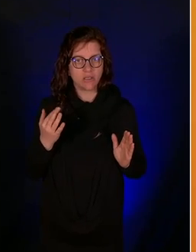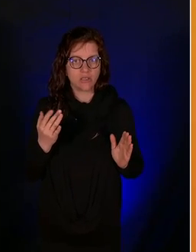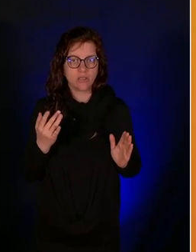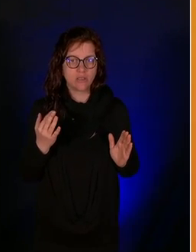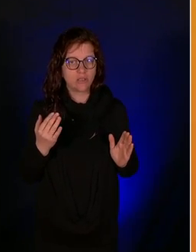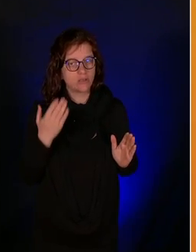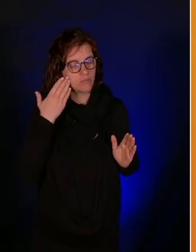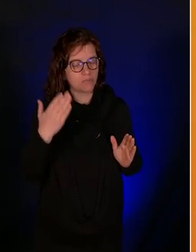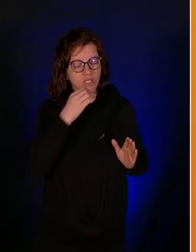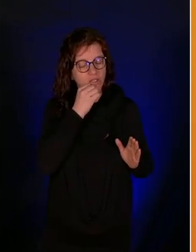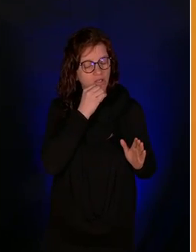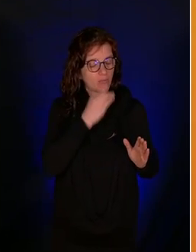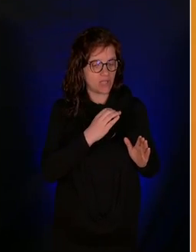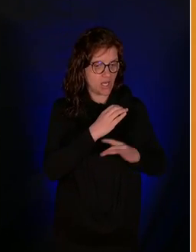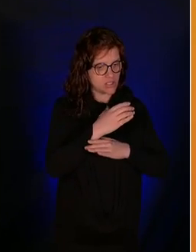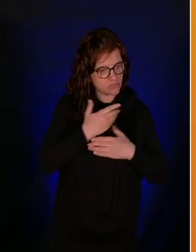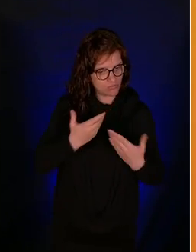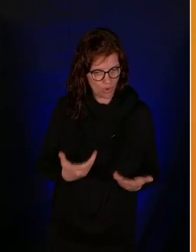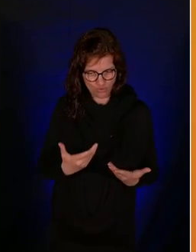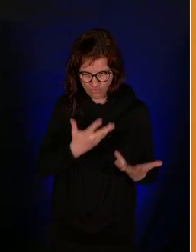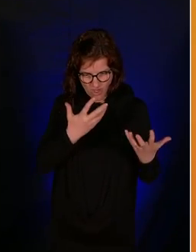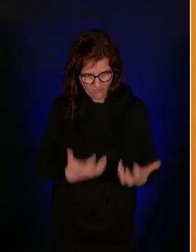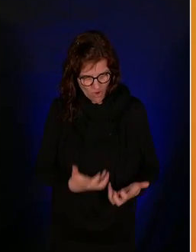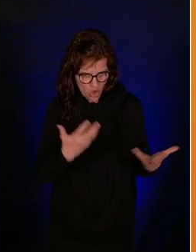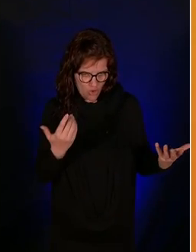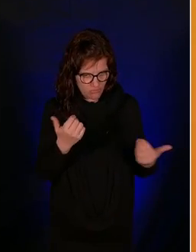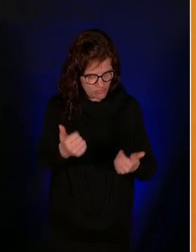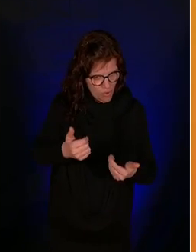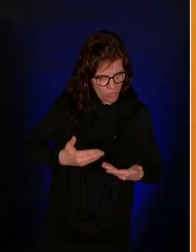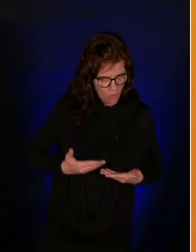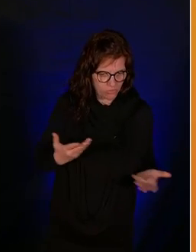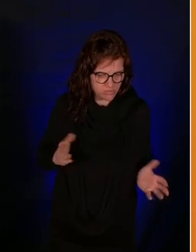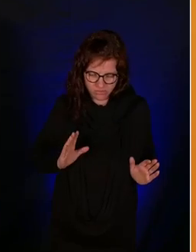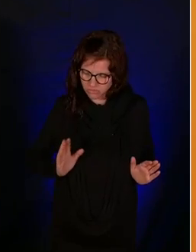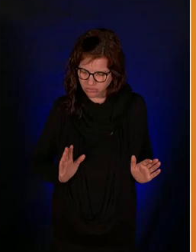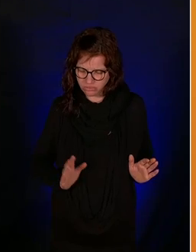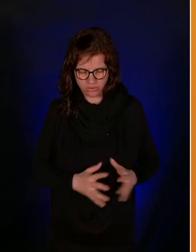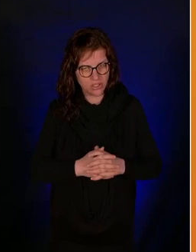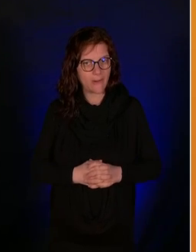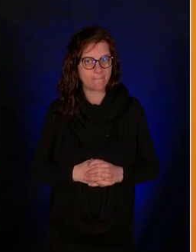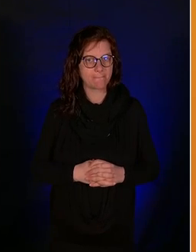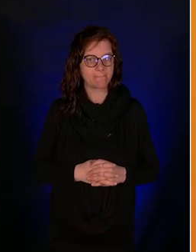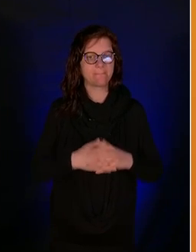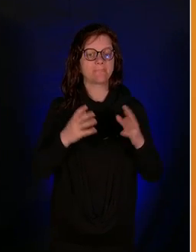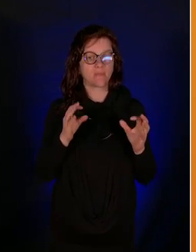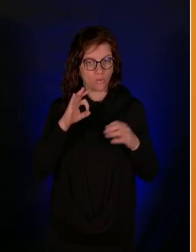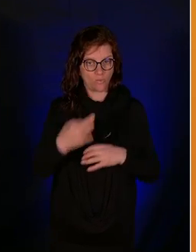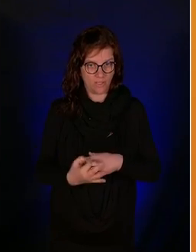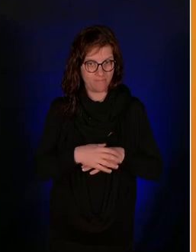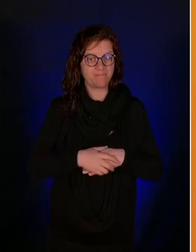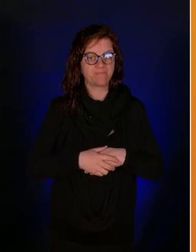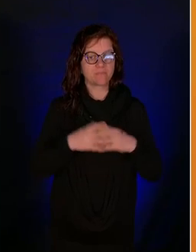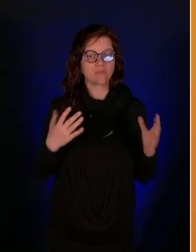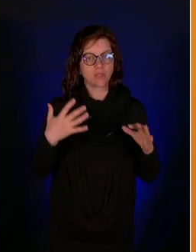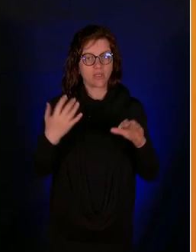quant à ce que le capitalisme aujourd'hui voudrait et nous propose au quotidien. Donc derrière, oui... on a réussi